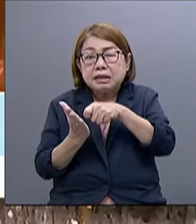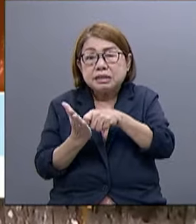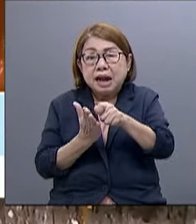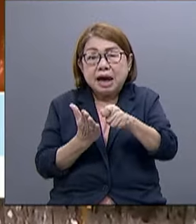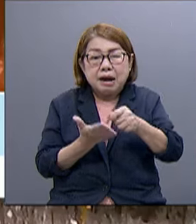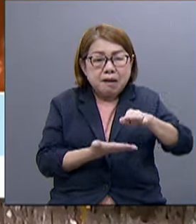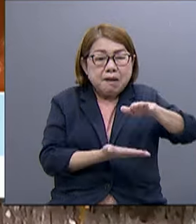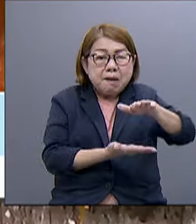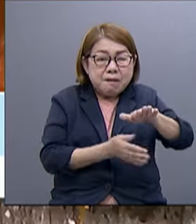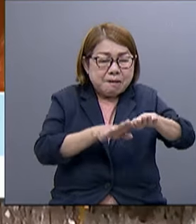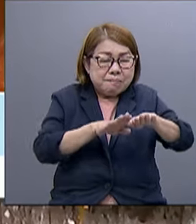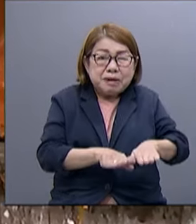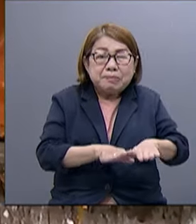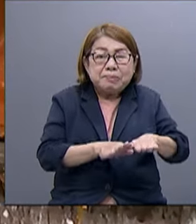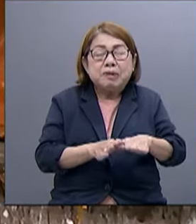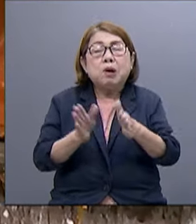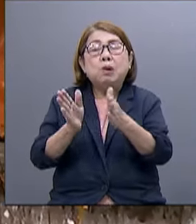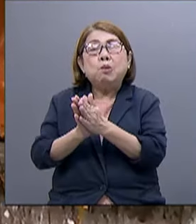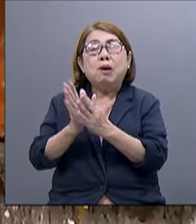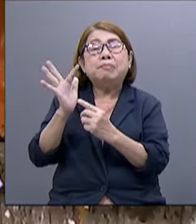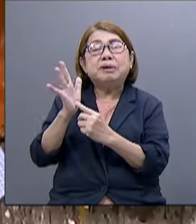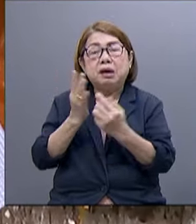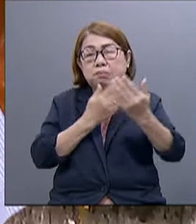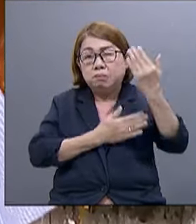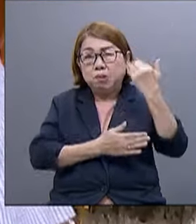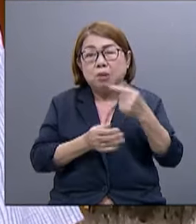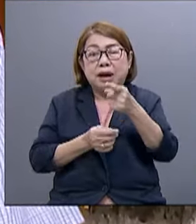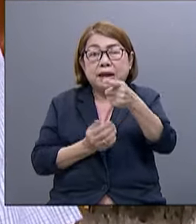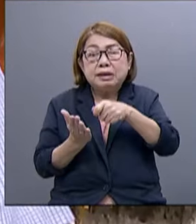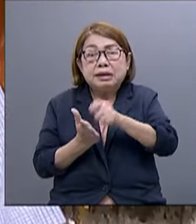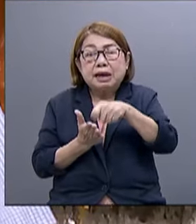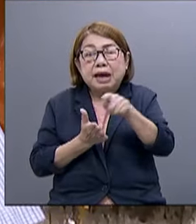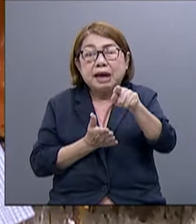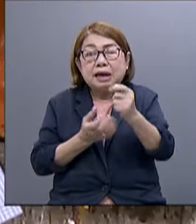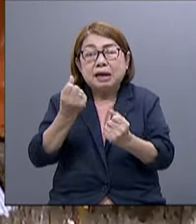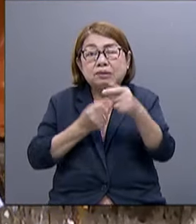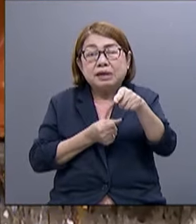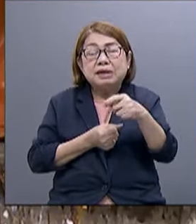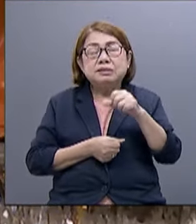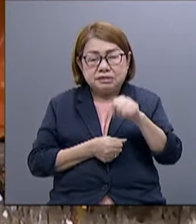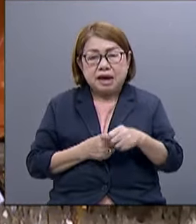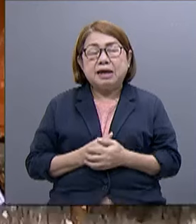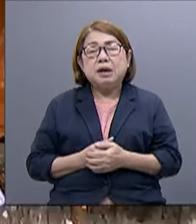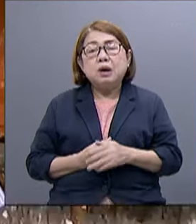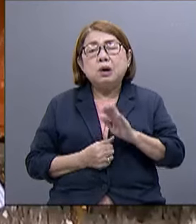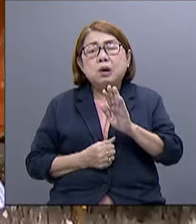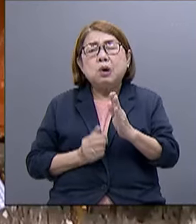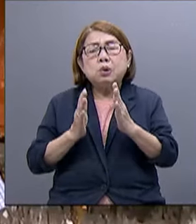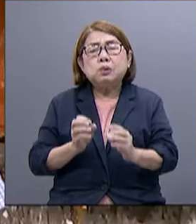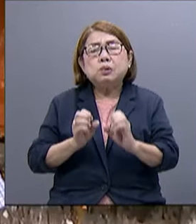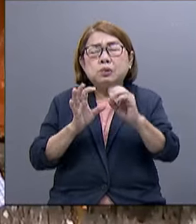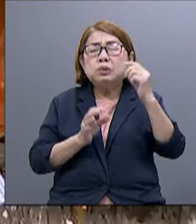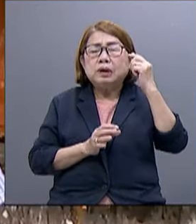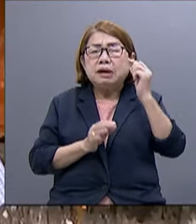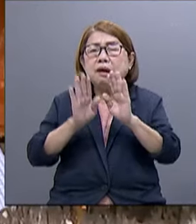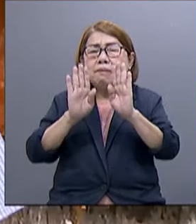พ์และเทียนโบราณ โบราณอย่างด้านหลังที่เราเห็นอยู่นี่คือแกะสลักใช่ไหมครับ ครับ คอนเซ็ปของคุณพระธาตุหนองบัวปีนี้นี่มาในคอนเซ็